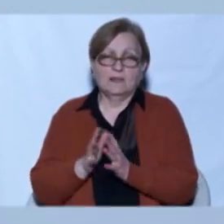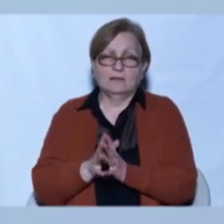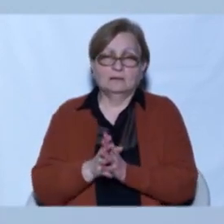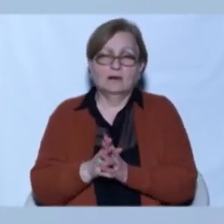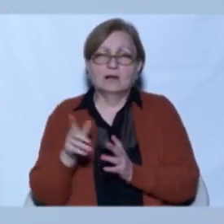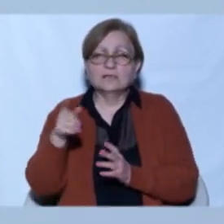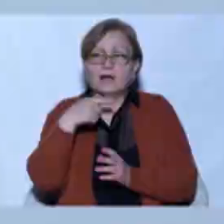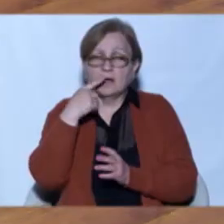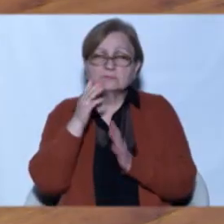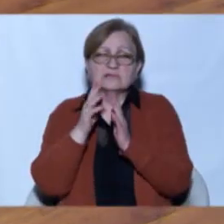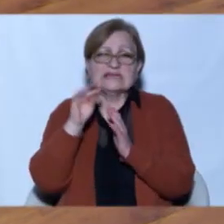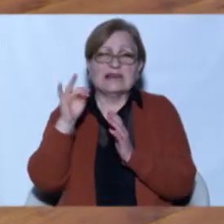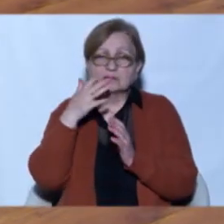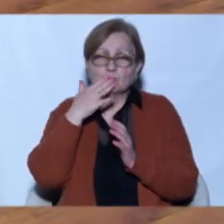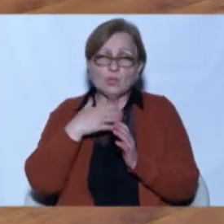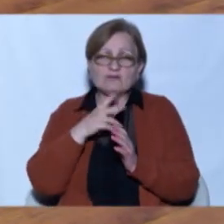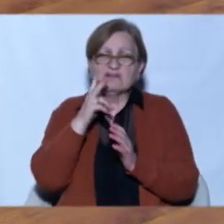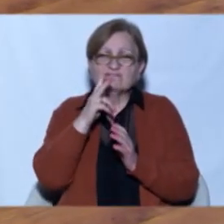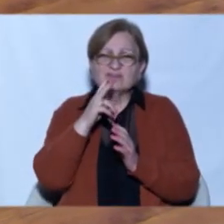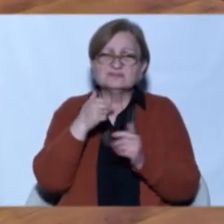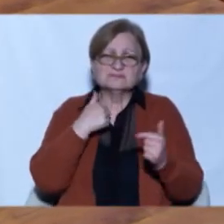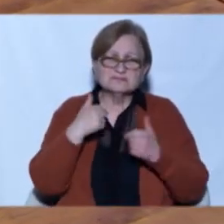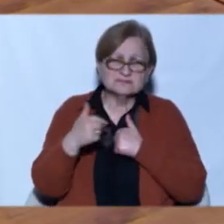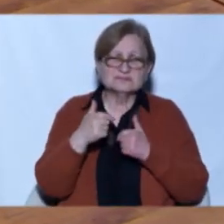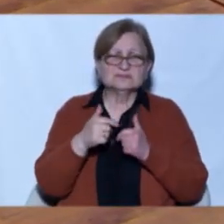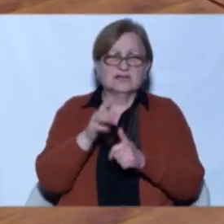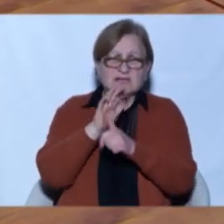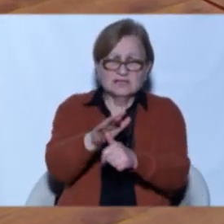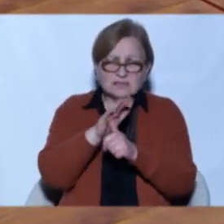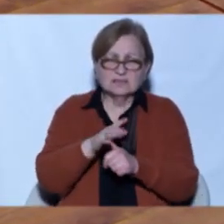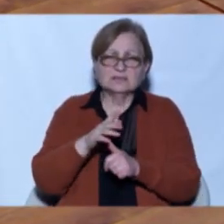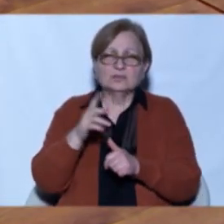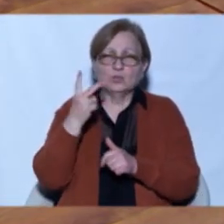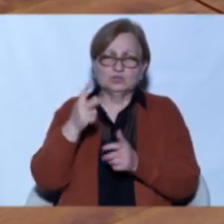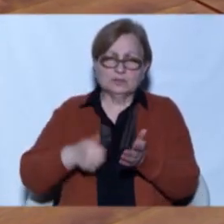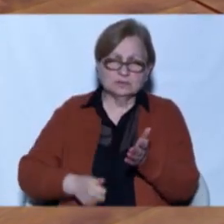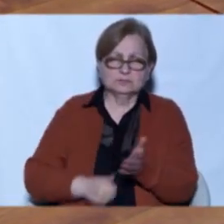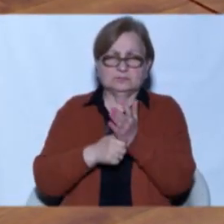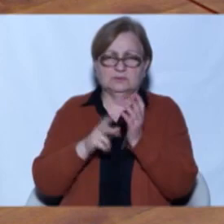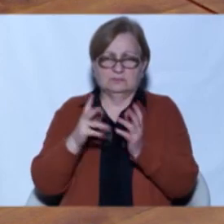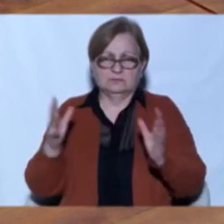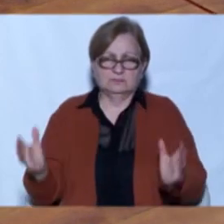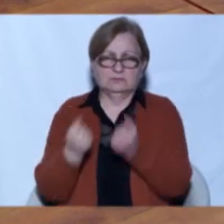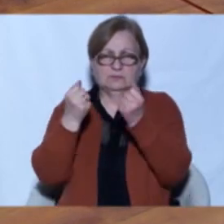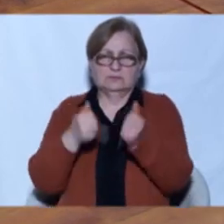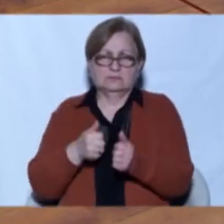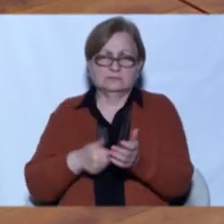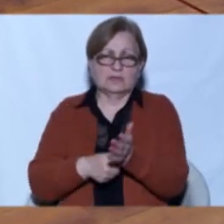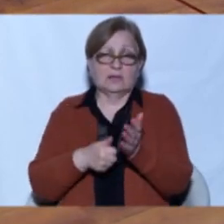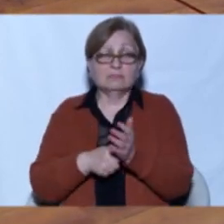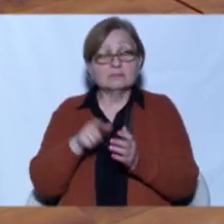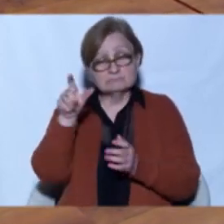დაჩაგრულების მცველი. მიმოიხედა ირგვლივ, შეიძლება სულაც არ იყოს ვინმე ცნობილი ადამიანი, მაგრამ თავის